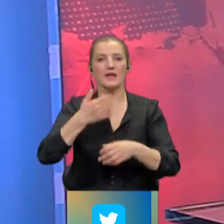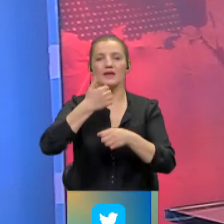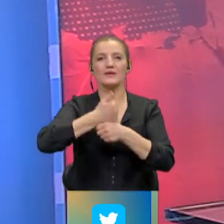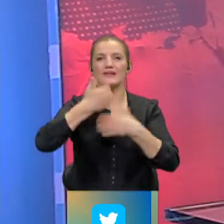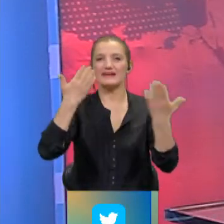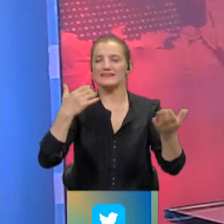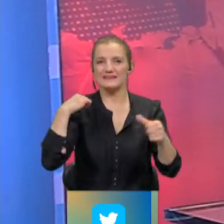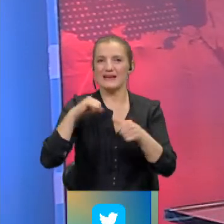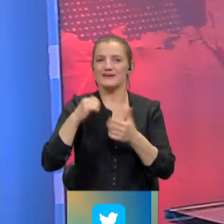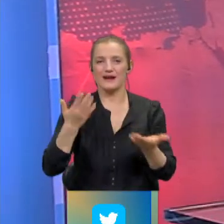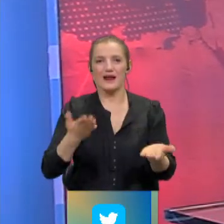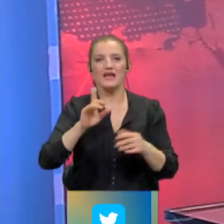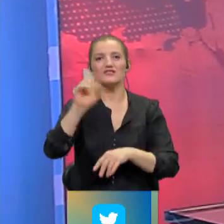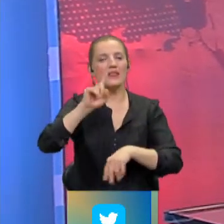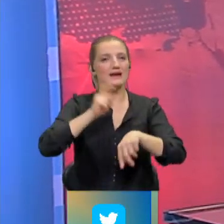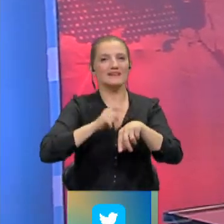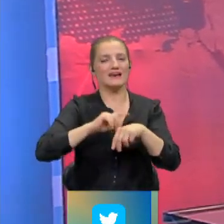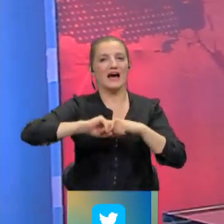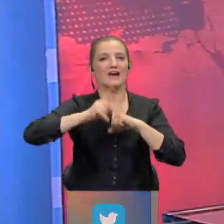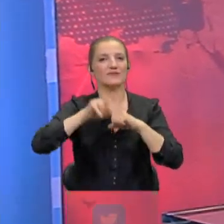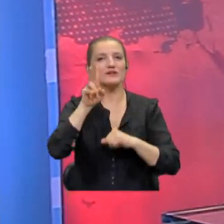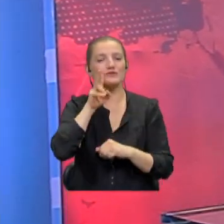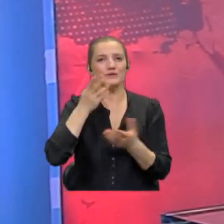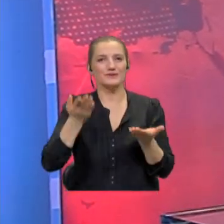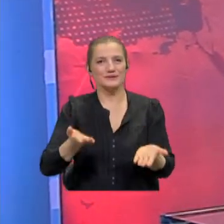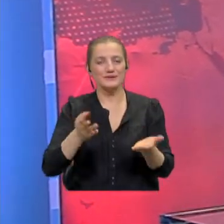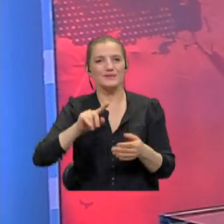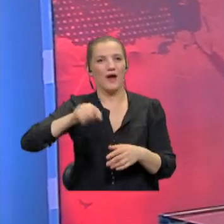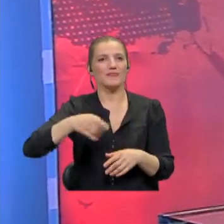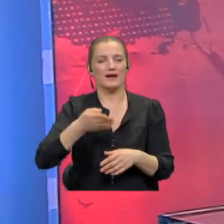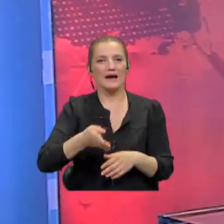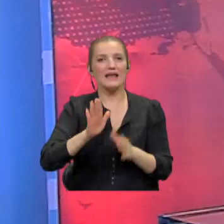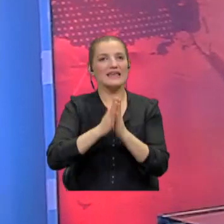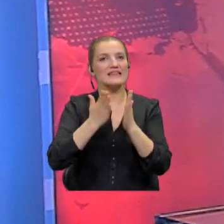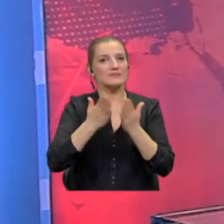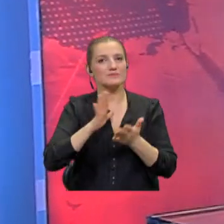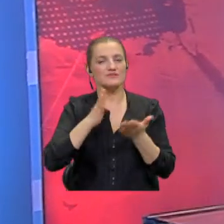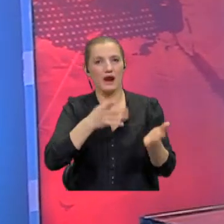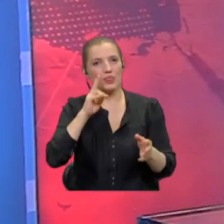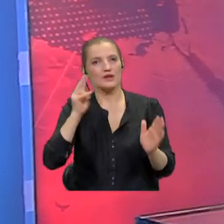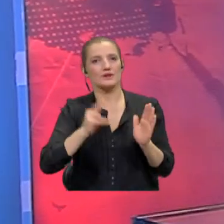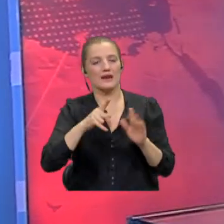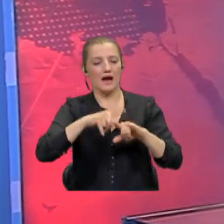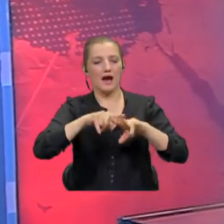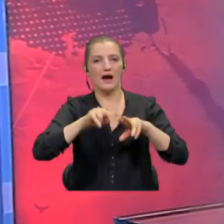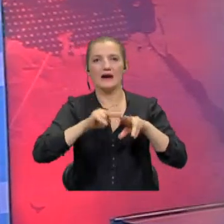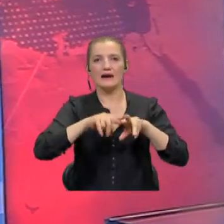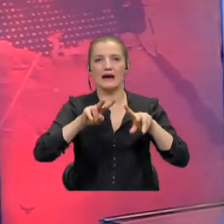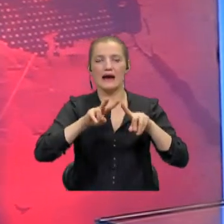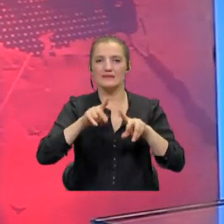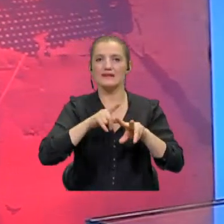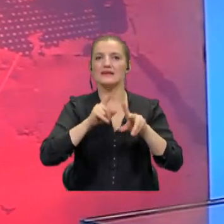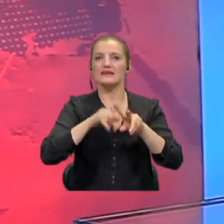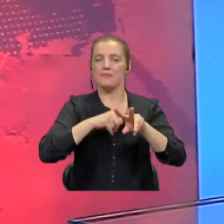günaydın bir kez daha çalar saat Hafta sonuna nokta koyacağız kitaplarımız var Ona da ben Hakan Yaman